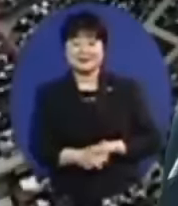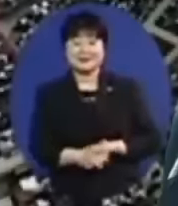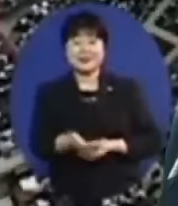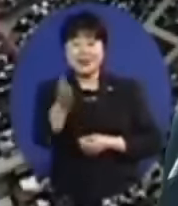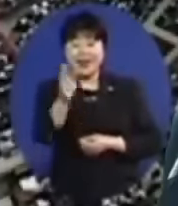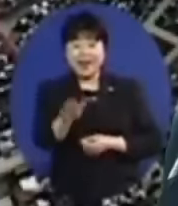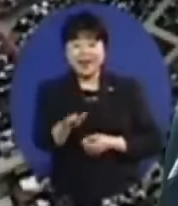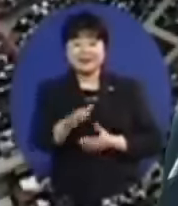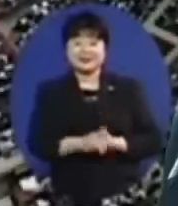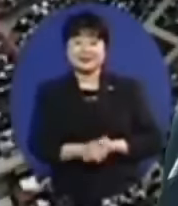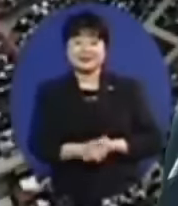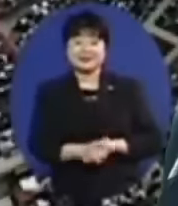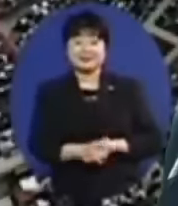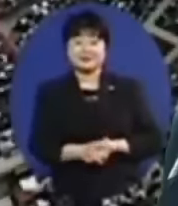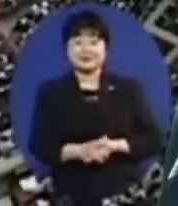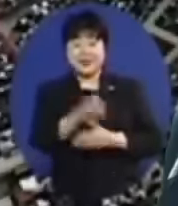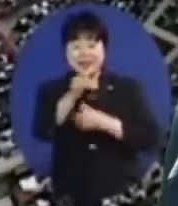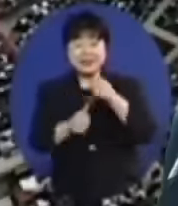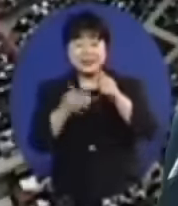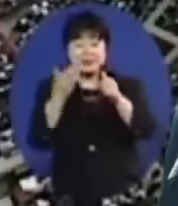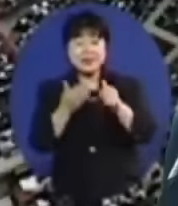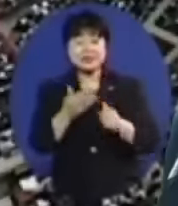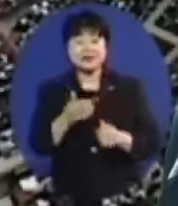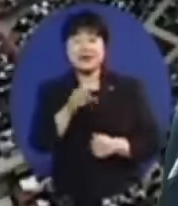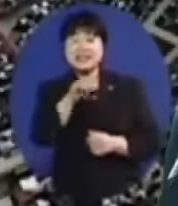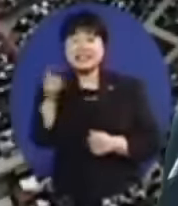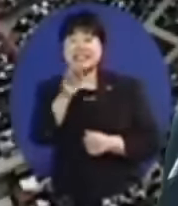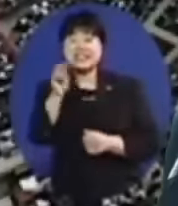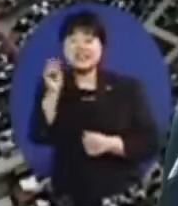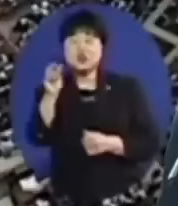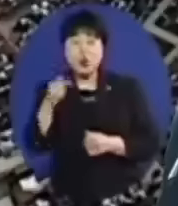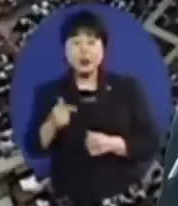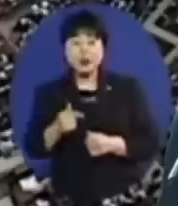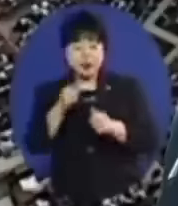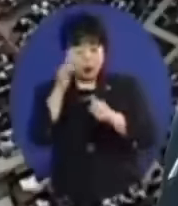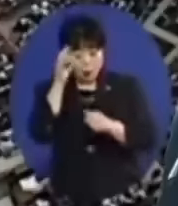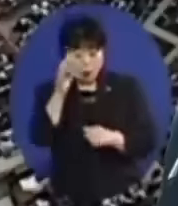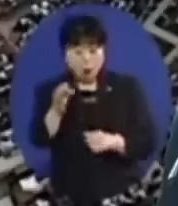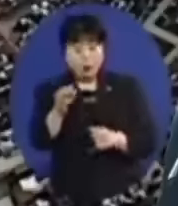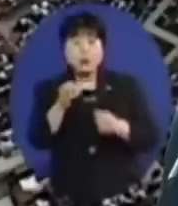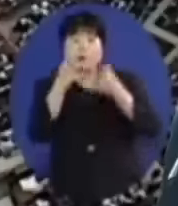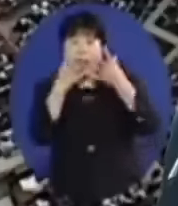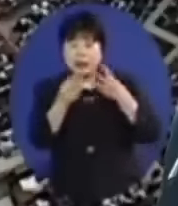그런데 하나님이 기드온을 보고 하신 말씀이 수가 너무 많다.